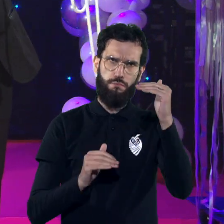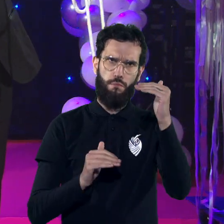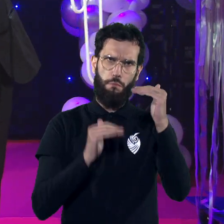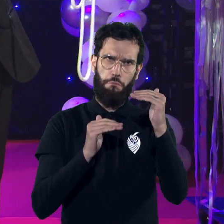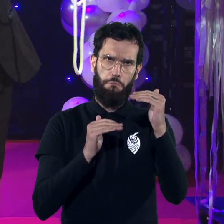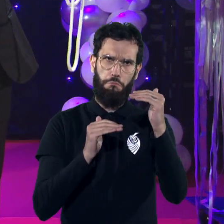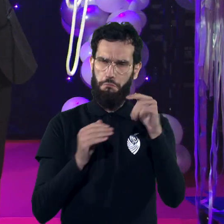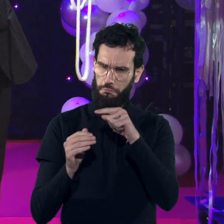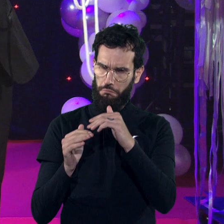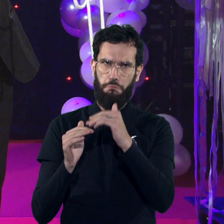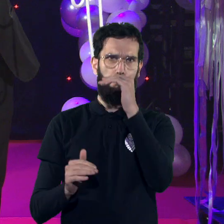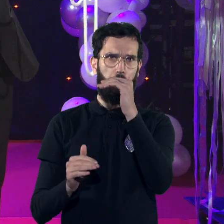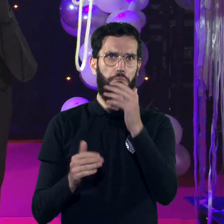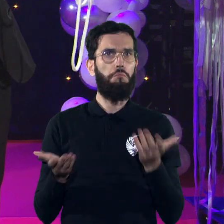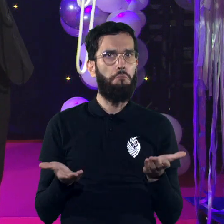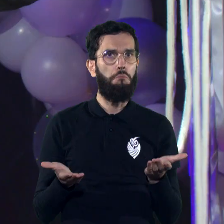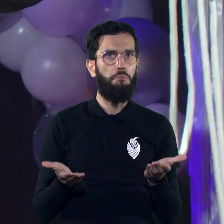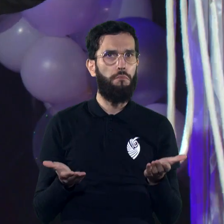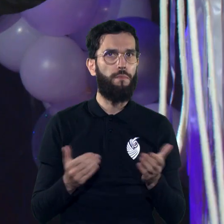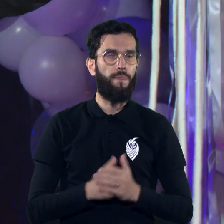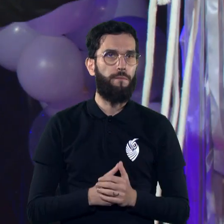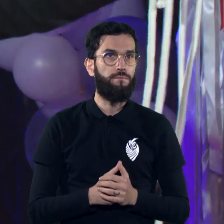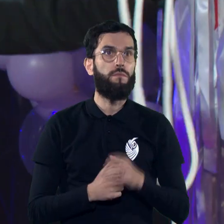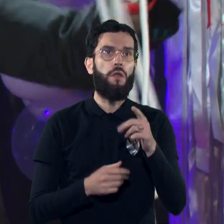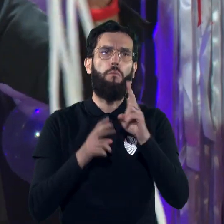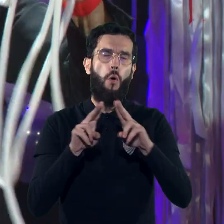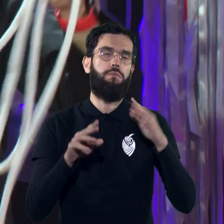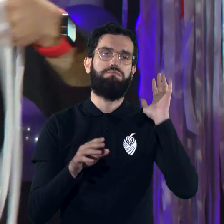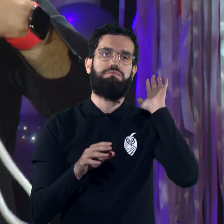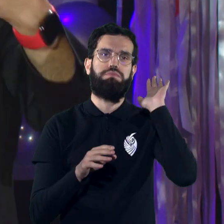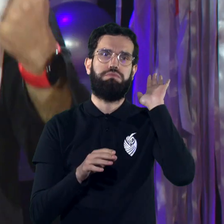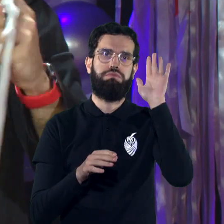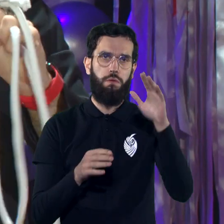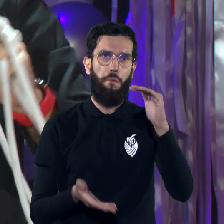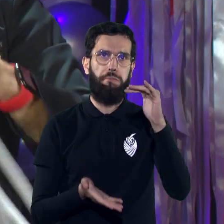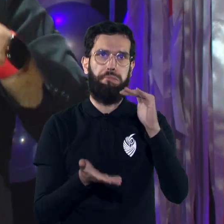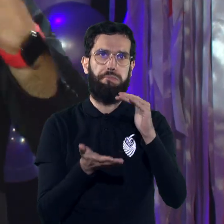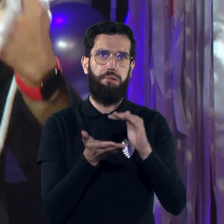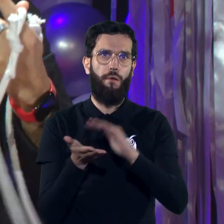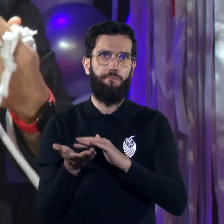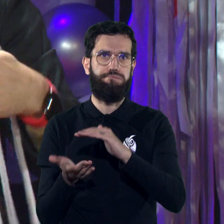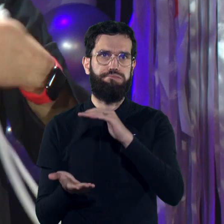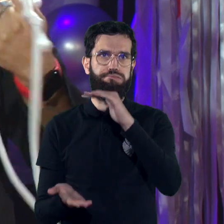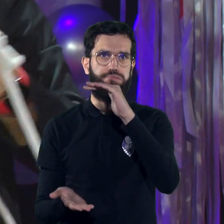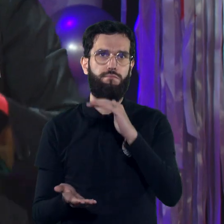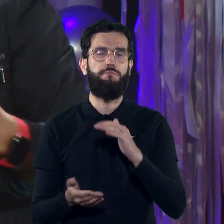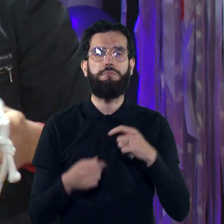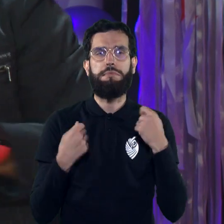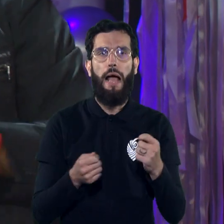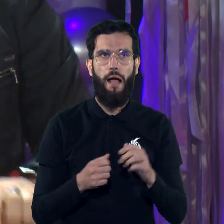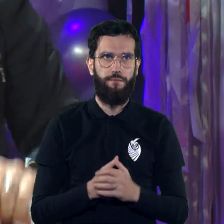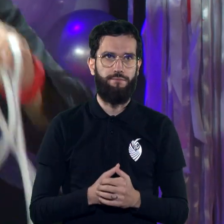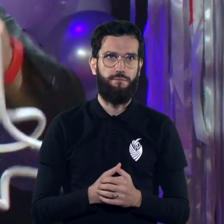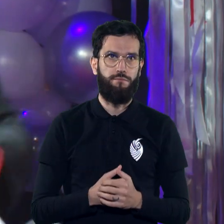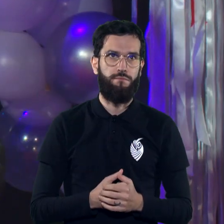špagát sa zväčšil, teda jedna slučka, a jedna sa zmenšila. A takto by sme mohli pokračovať a pokračovať. Stále by sa jeden zväčšoval, jeden zmenšoval.